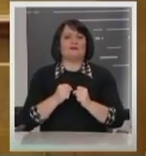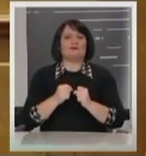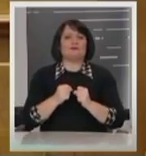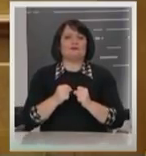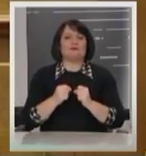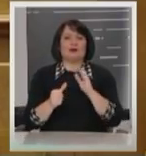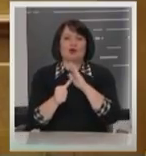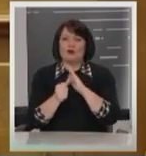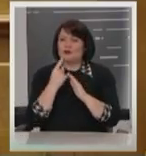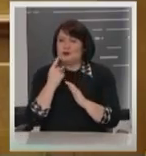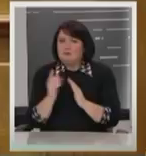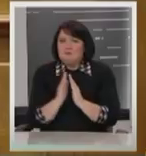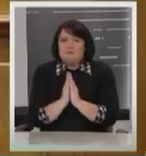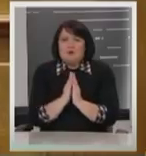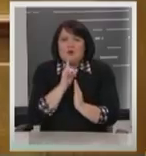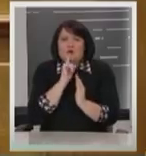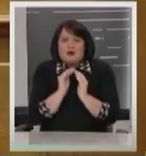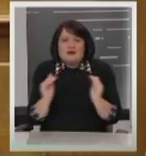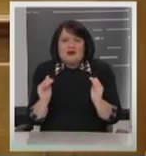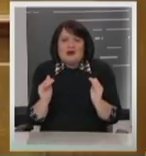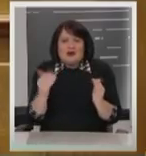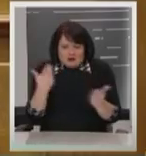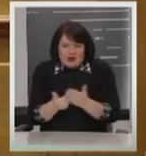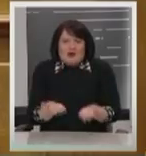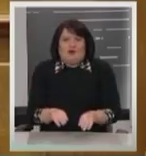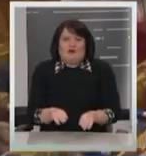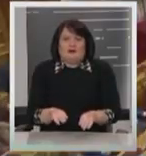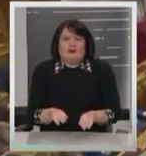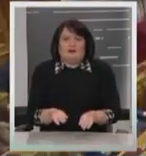Κάντε ησυχία, έπαιρε. Κάντε ησυχία. Κλείσαμε, κυρία.